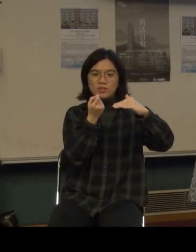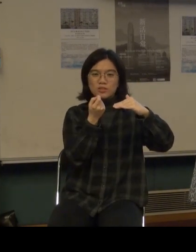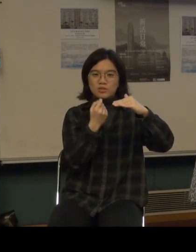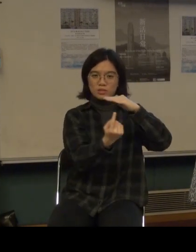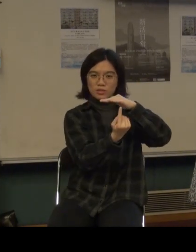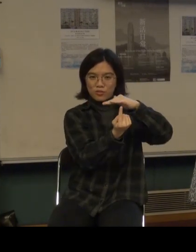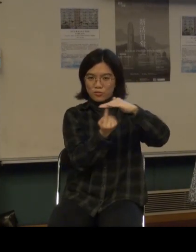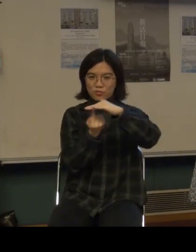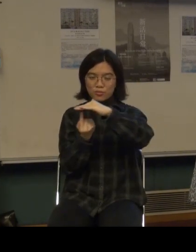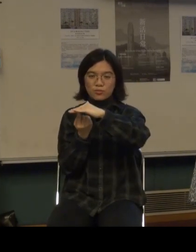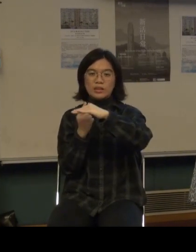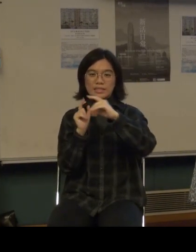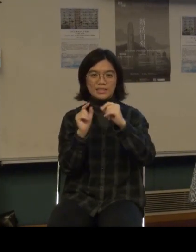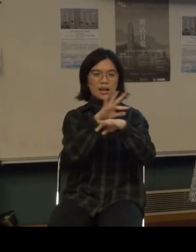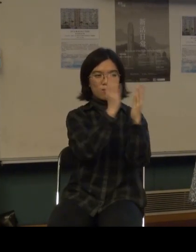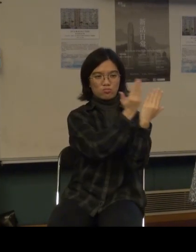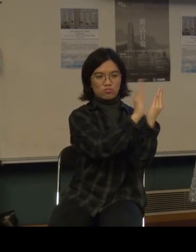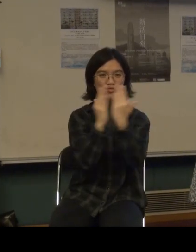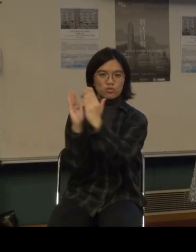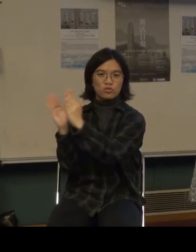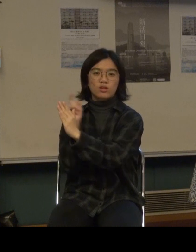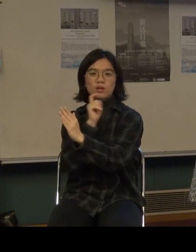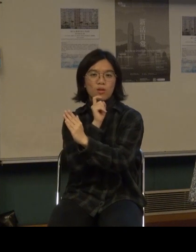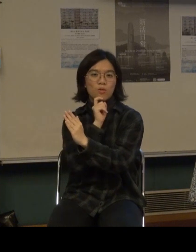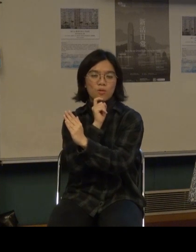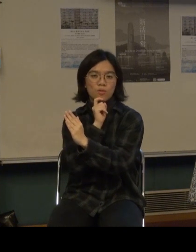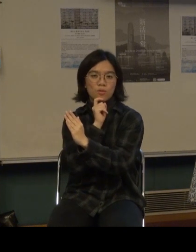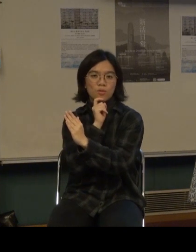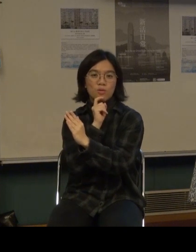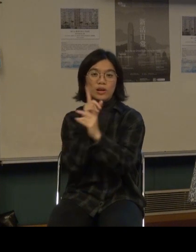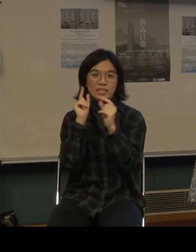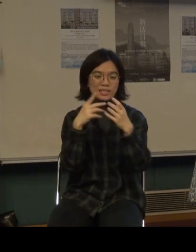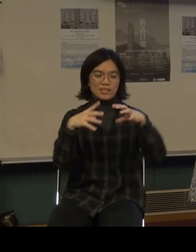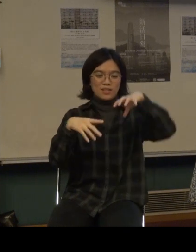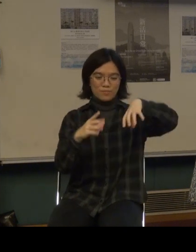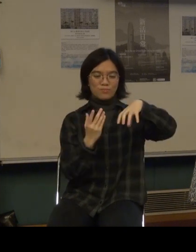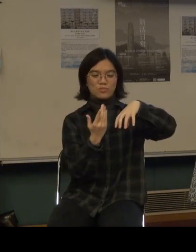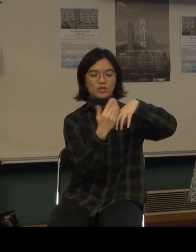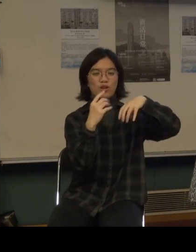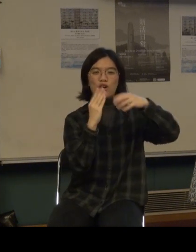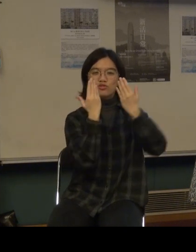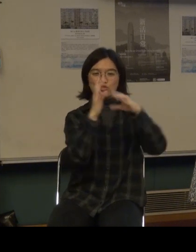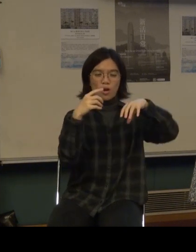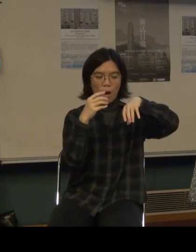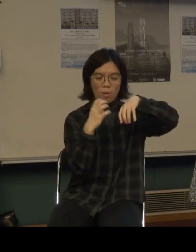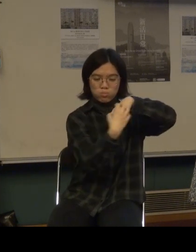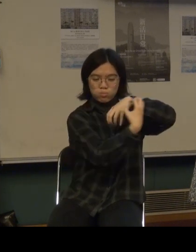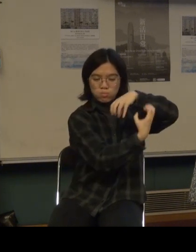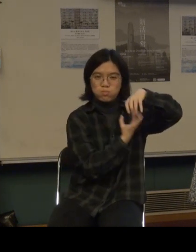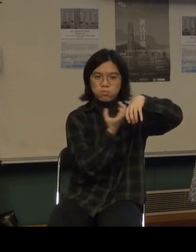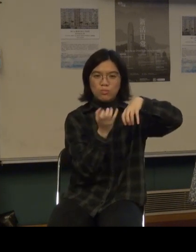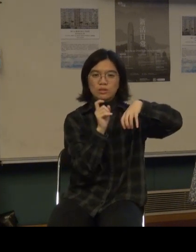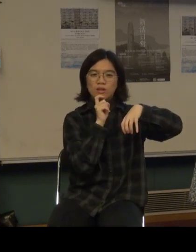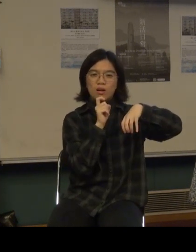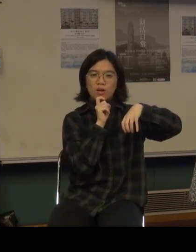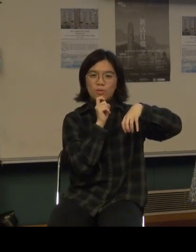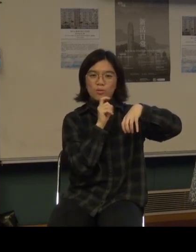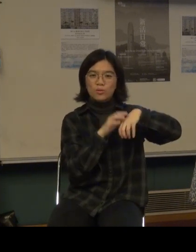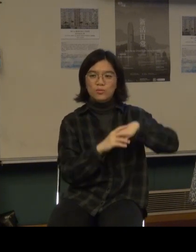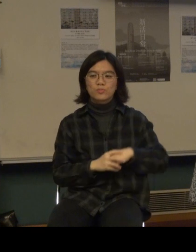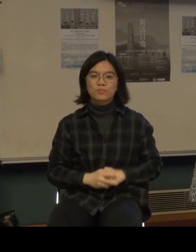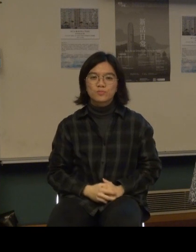有嘅。都開曬窗，個窗咧係揼揼框咧包住成個街市咧都係開曬窗。嗱